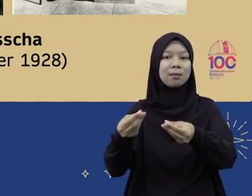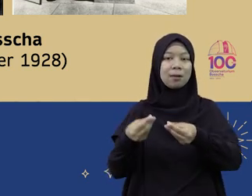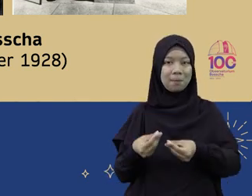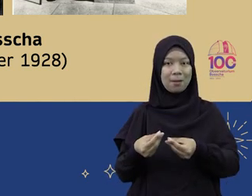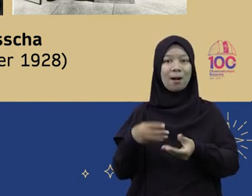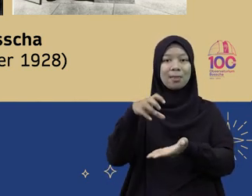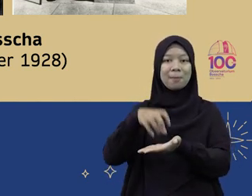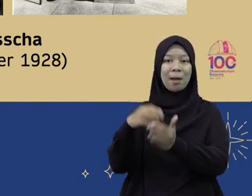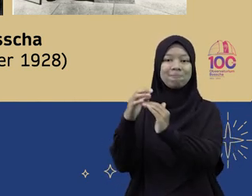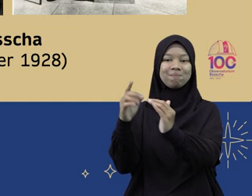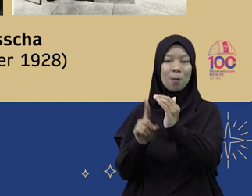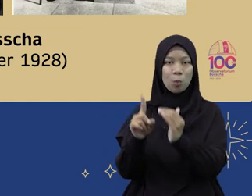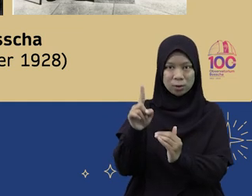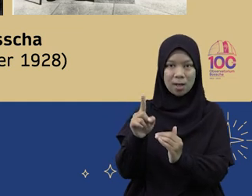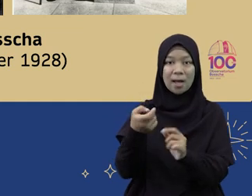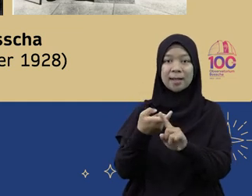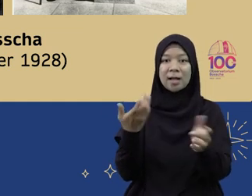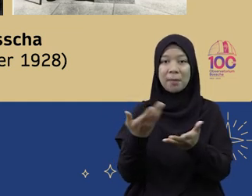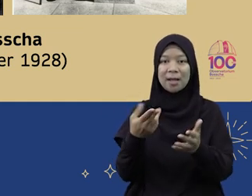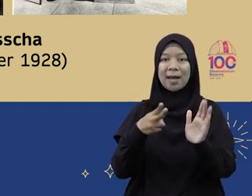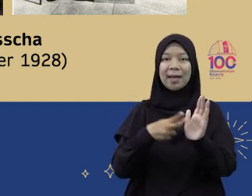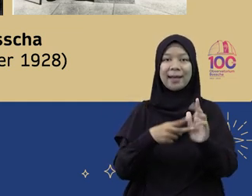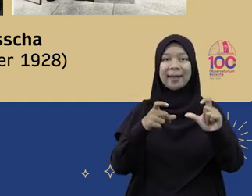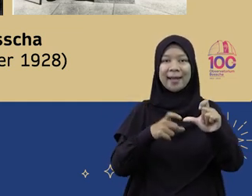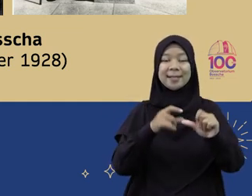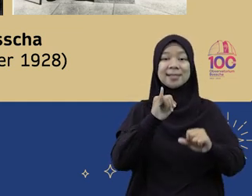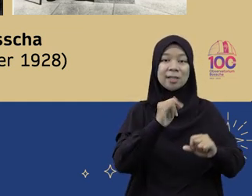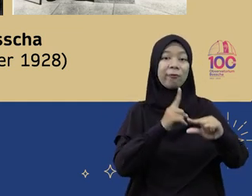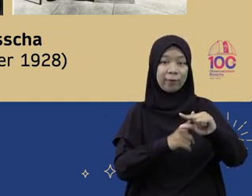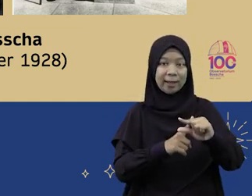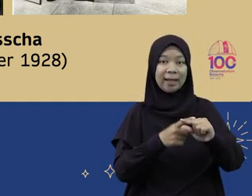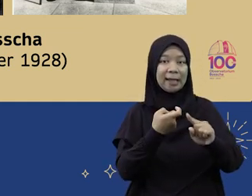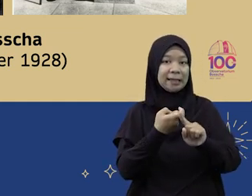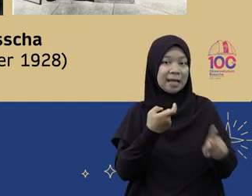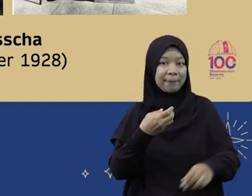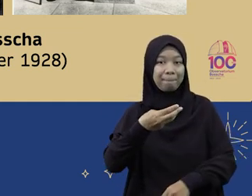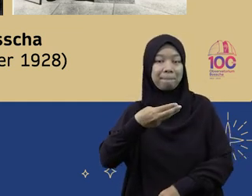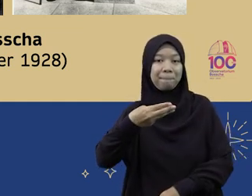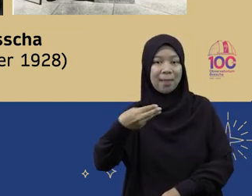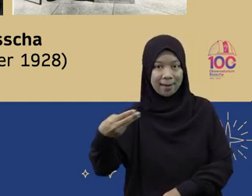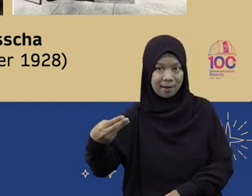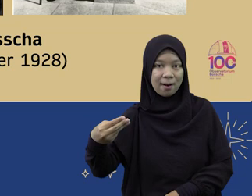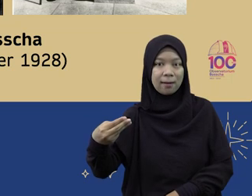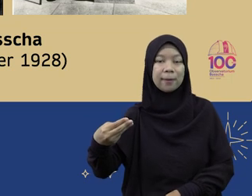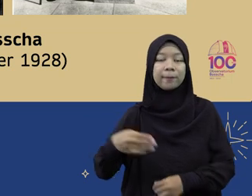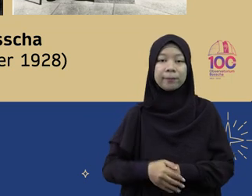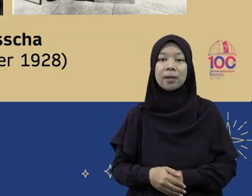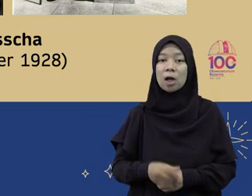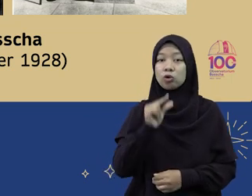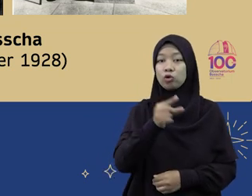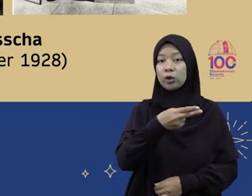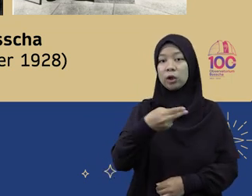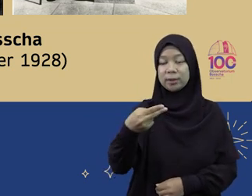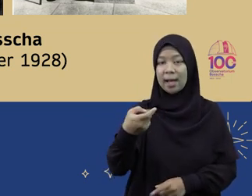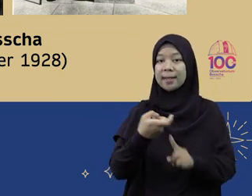yang diserahkan oleh NSP pemerintah Belanda pada pemerintah Indonesia melalui kementerian